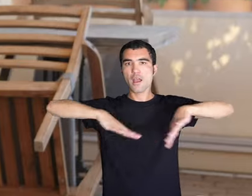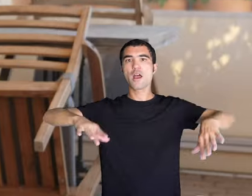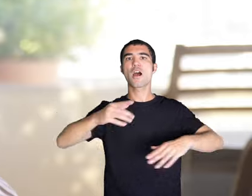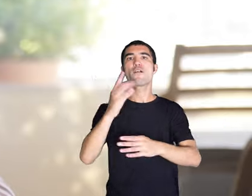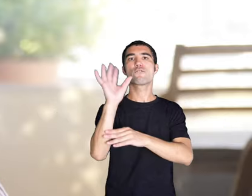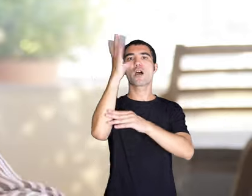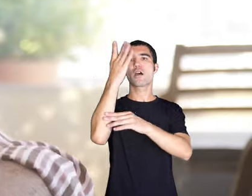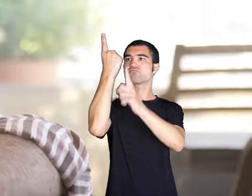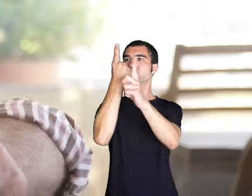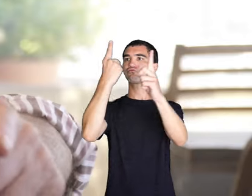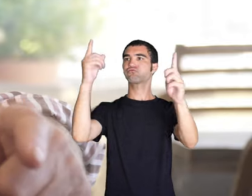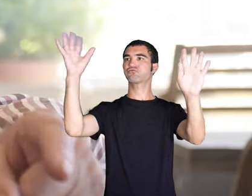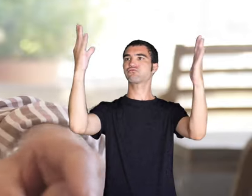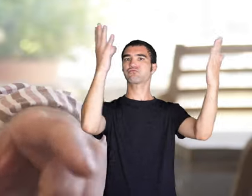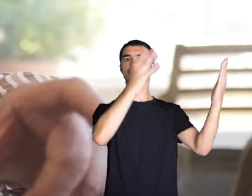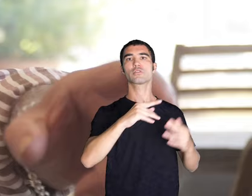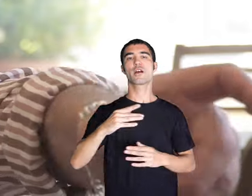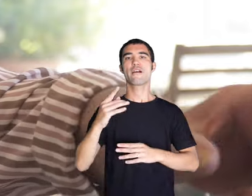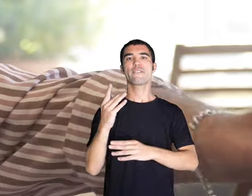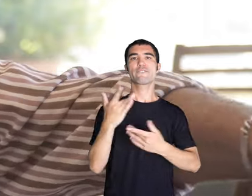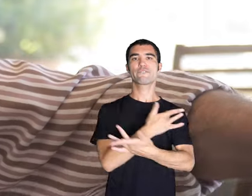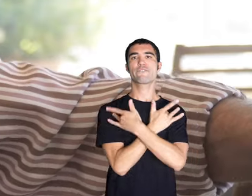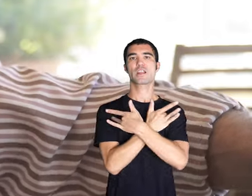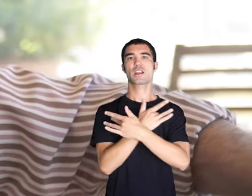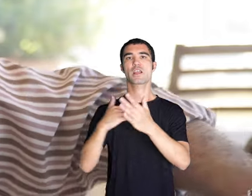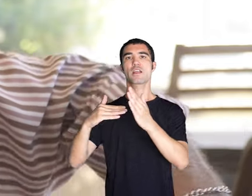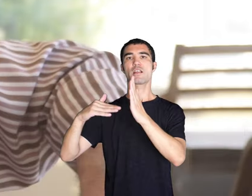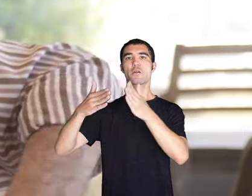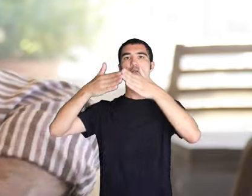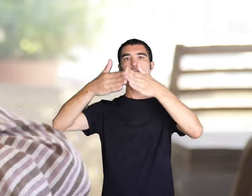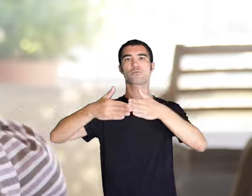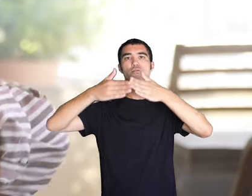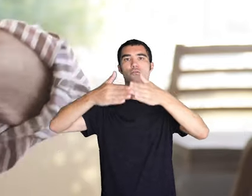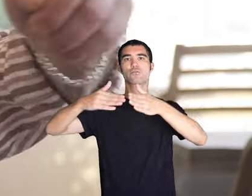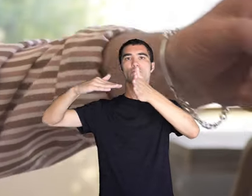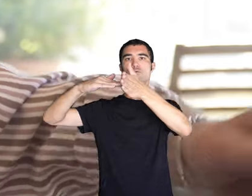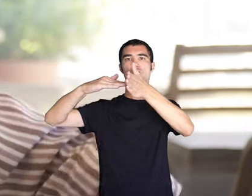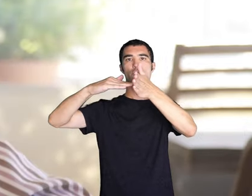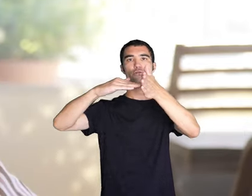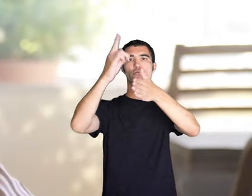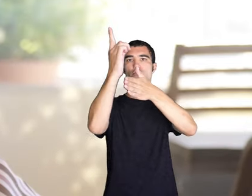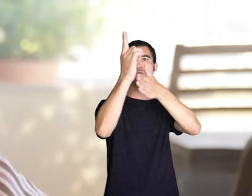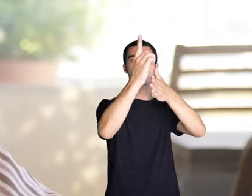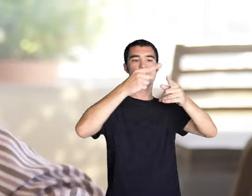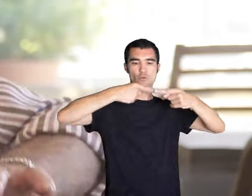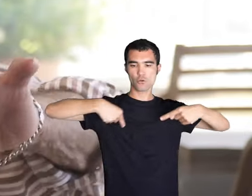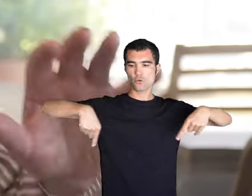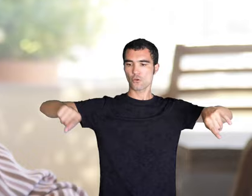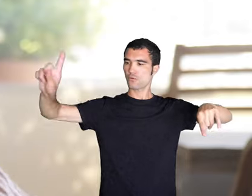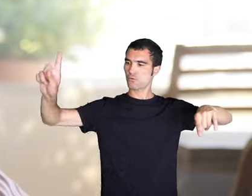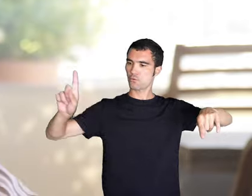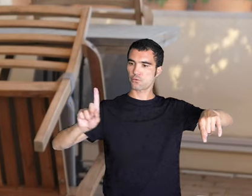d'entorxes i passava la Virgen del Carmen dins d'una barca, la passejava per tota la bahia